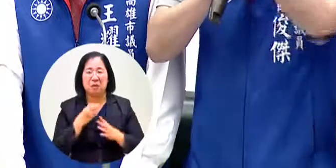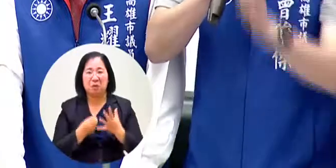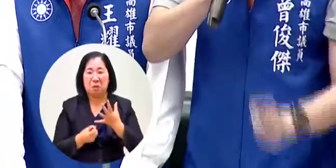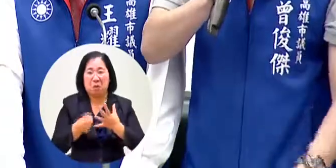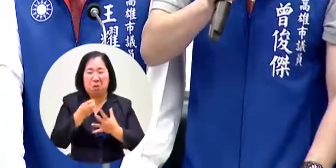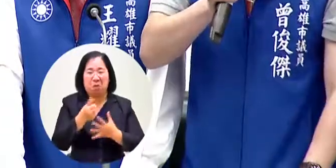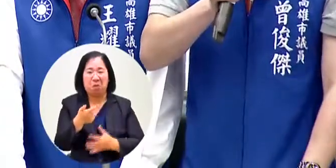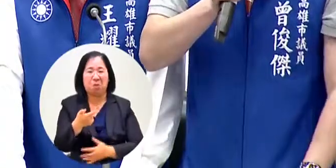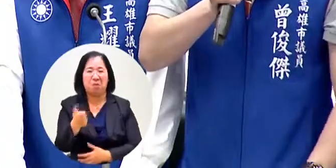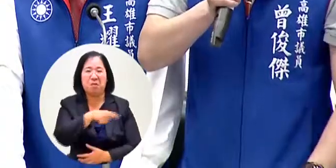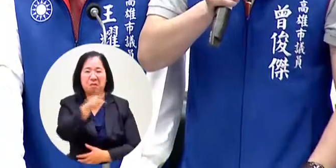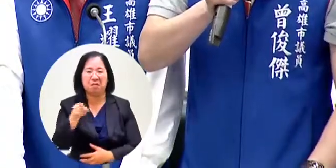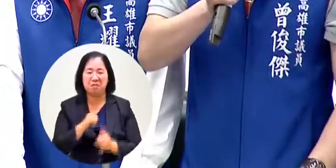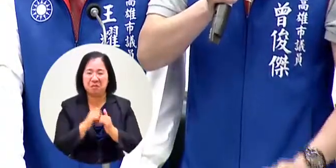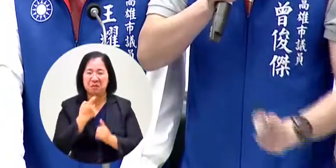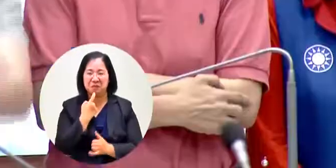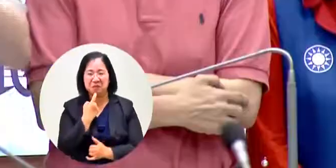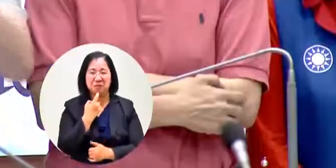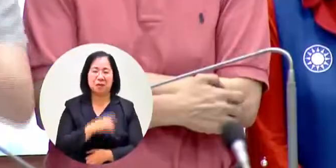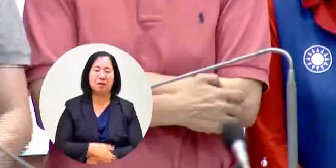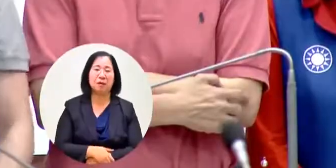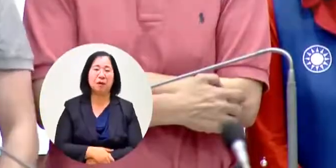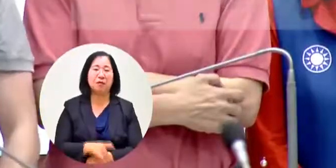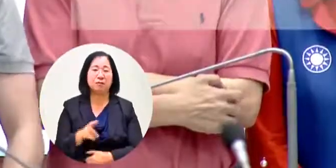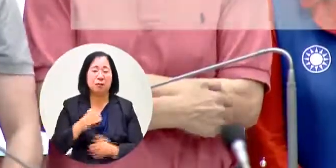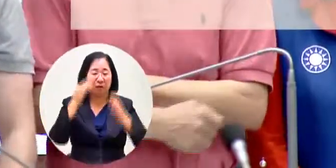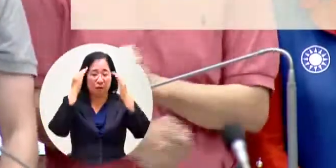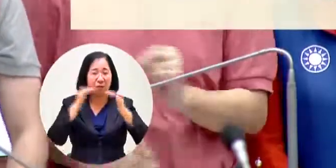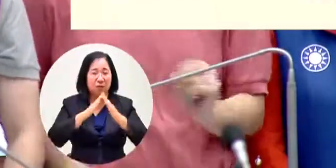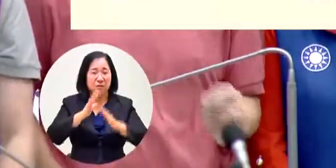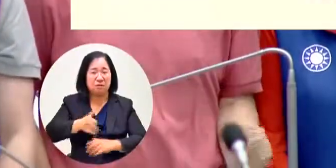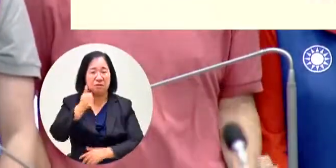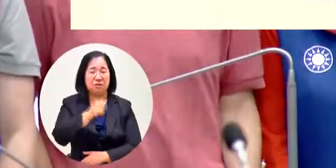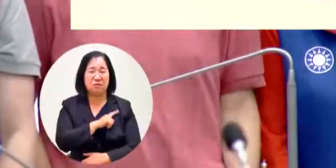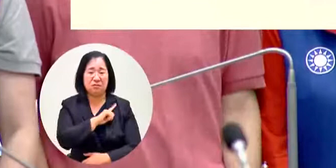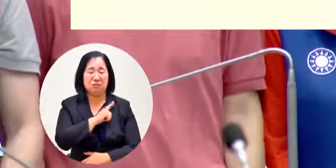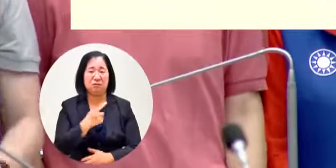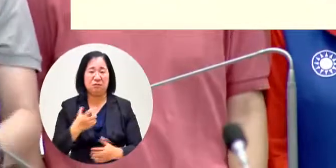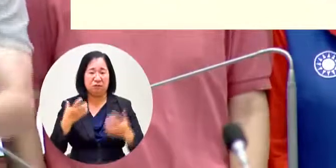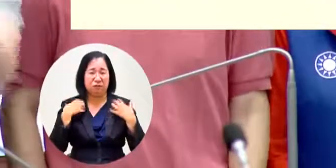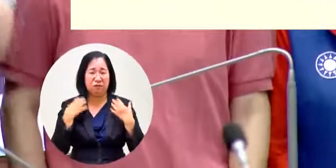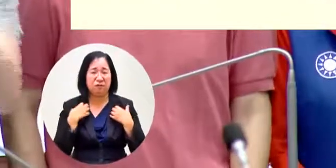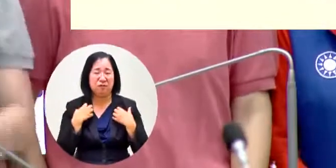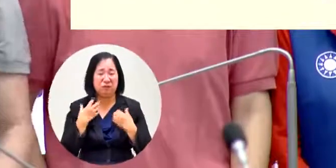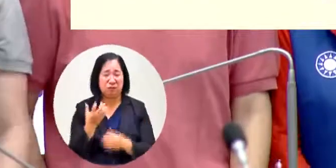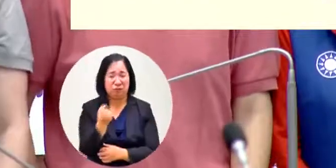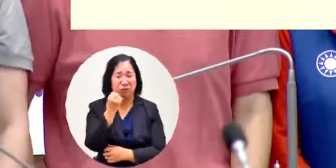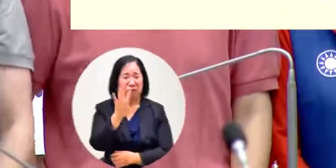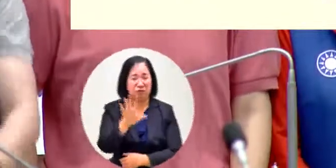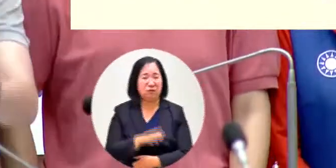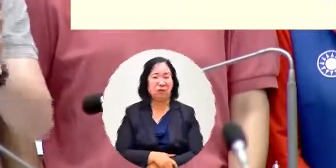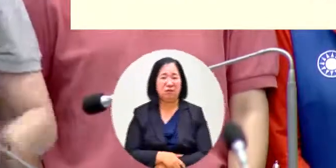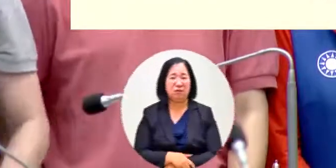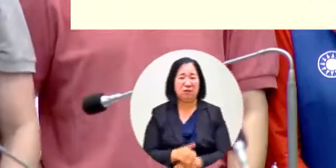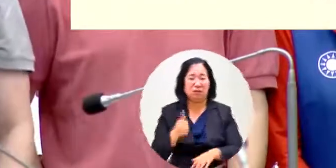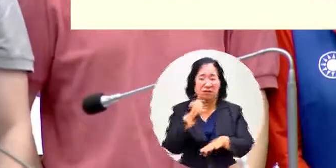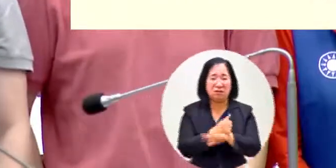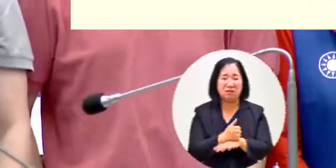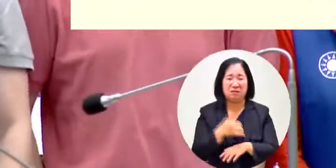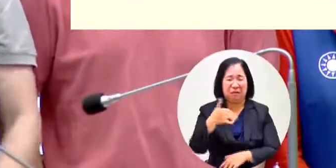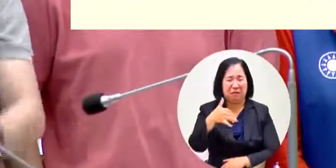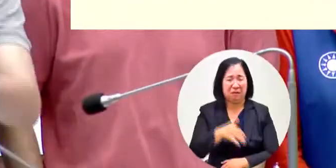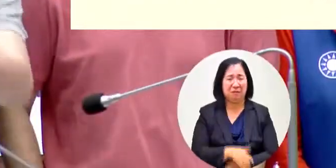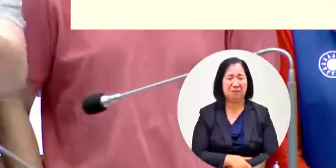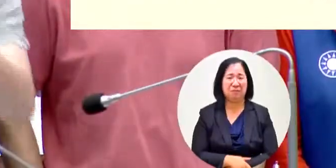选举失败的，叫官愈做愈大，人家的市民不会怀疑吗？为什么我们还市长用